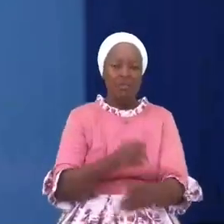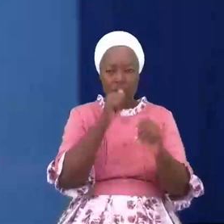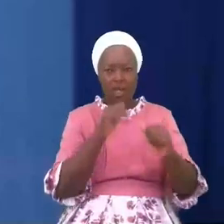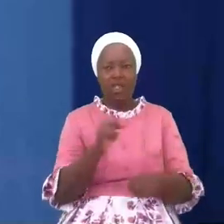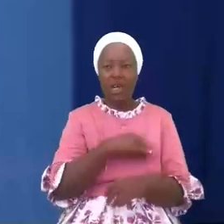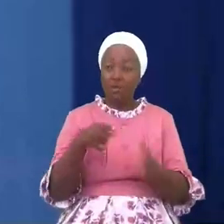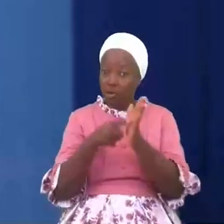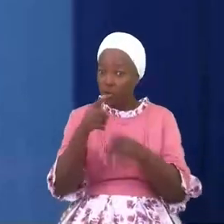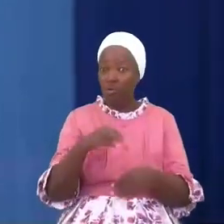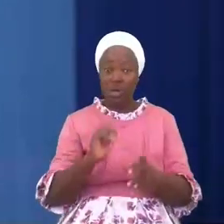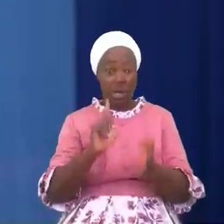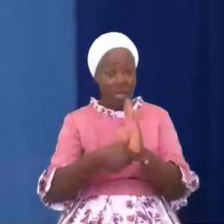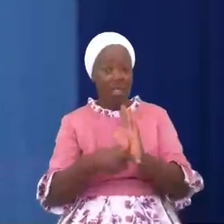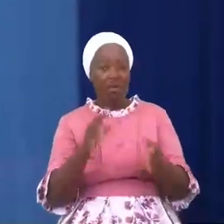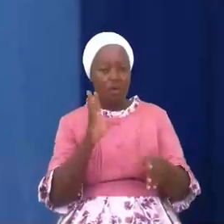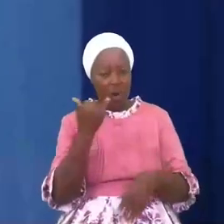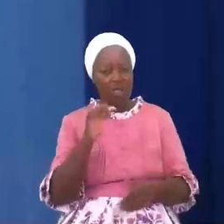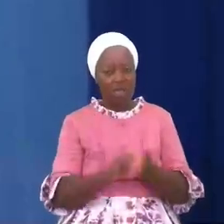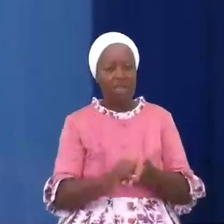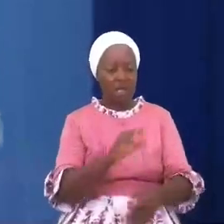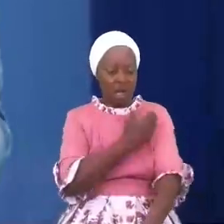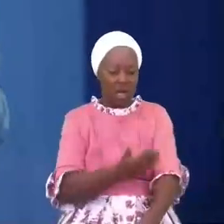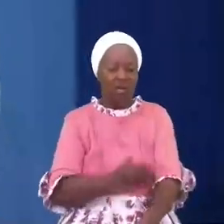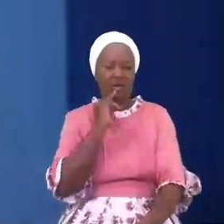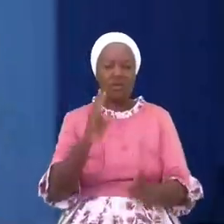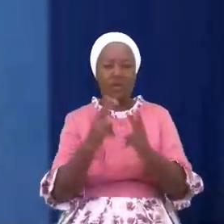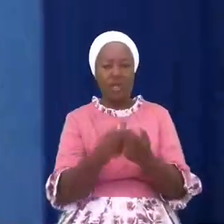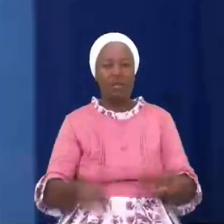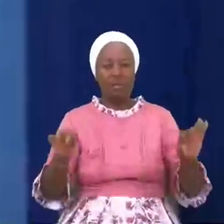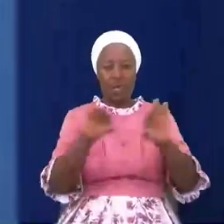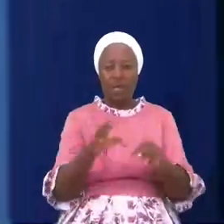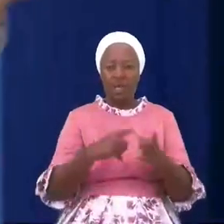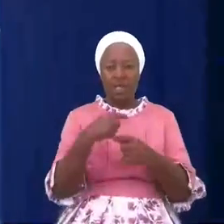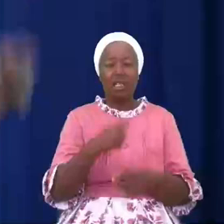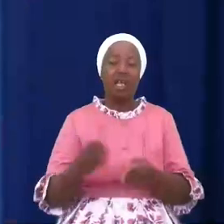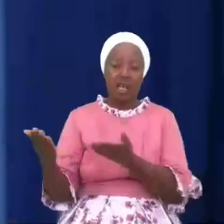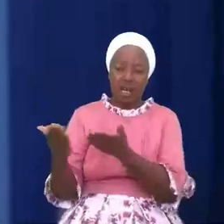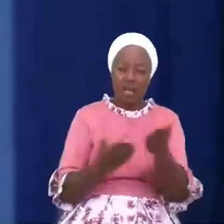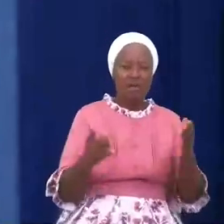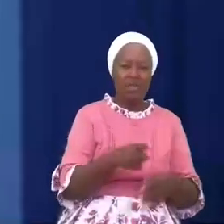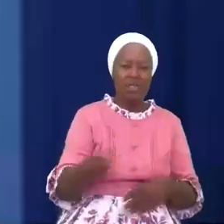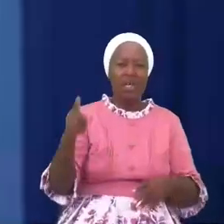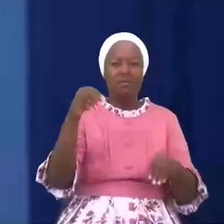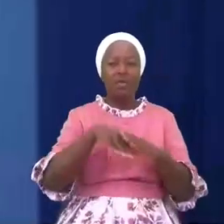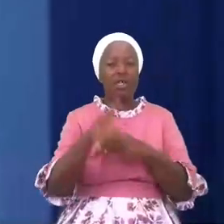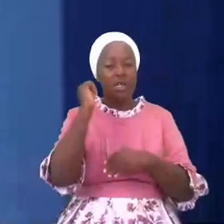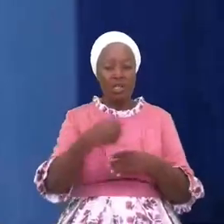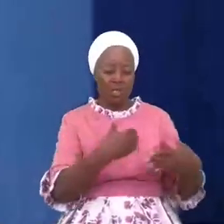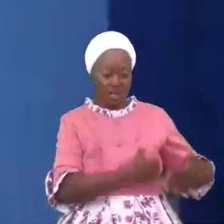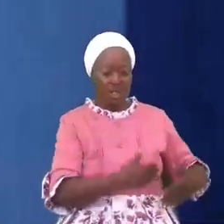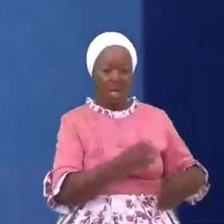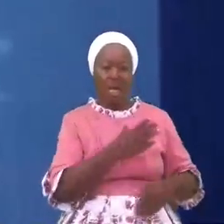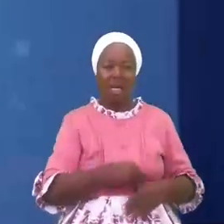vais vous montrer plus tard pourquoi ce bras est très important. Et on dit, il les porte dans son sein. Il conduira